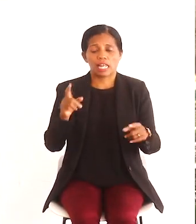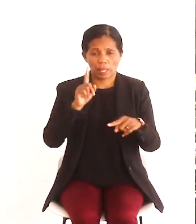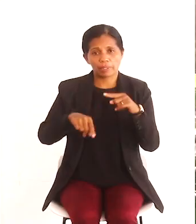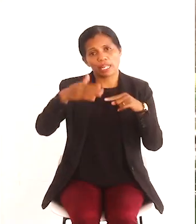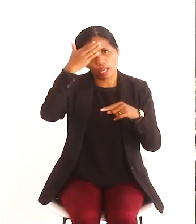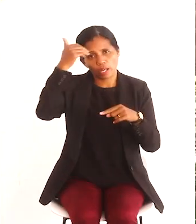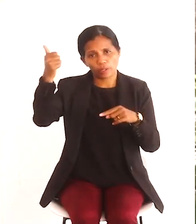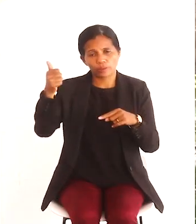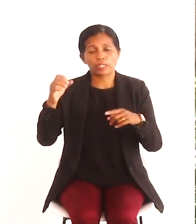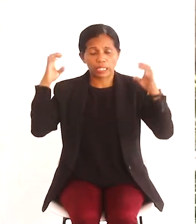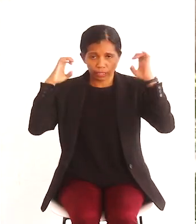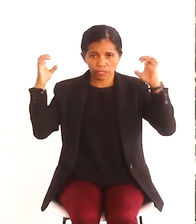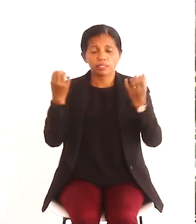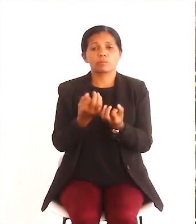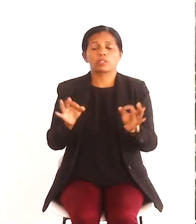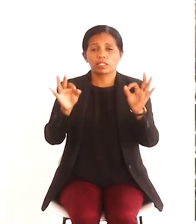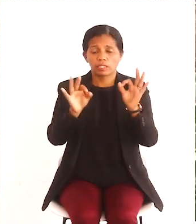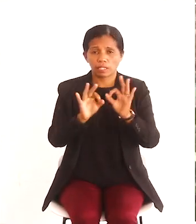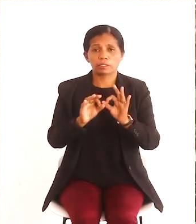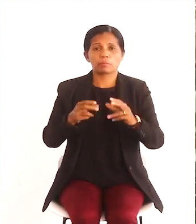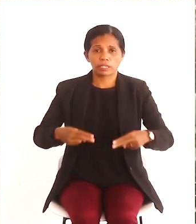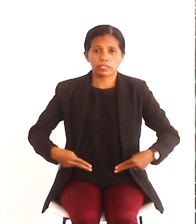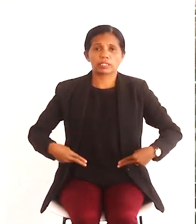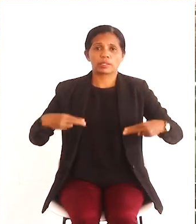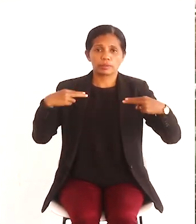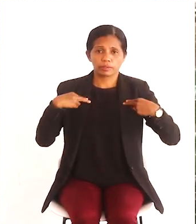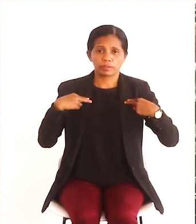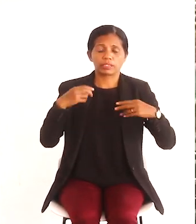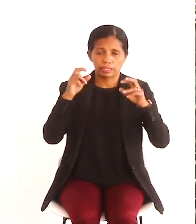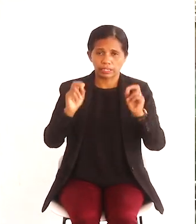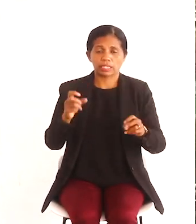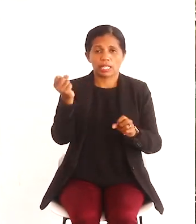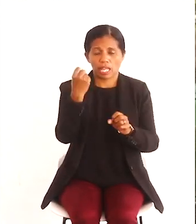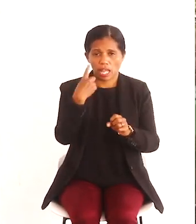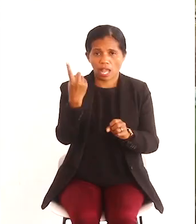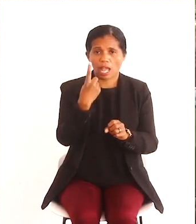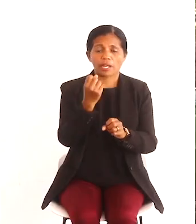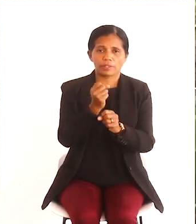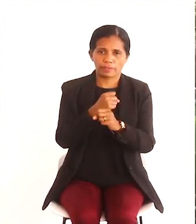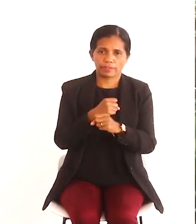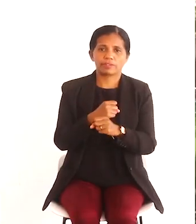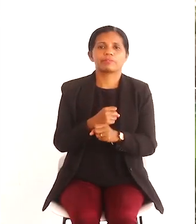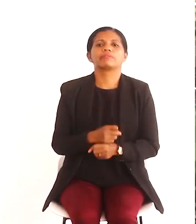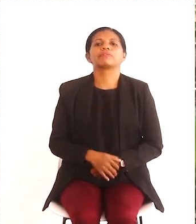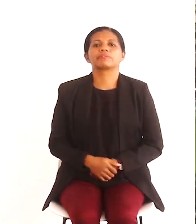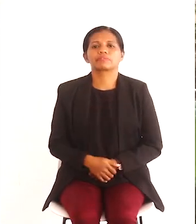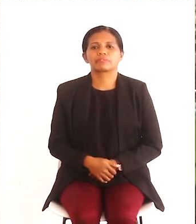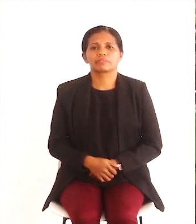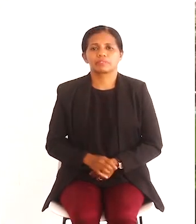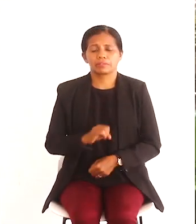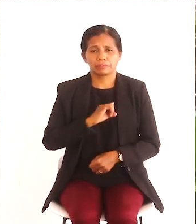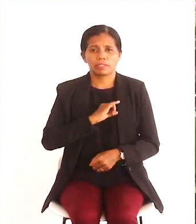haluha. Ejercisi importante ba Saudi. Nune thank you halu ejercisi na fati. Magnedit. How